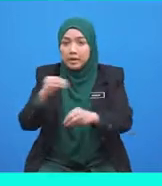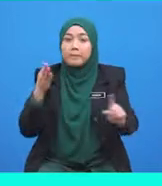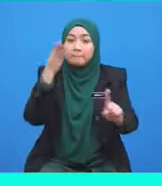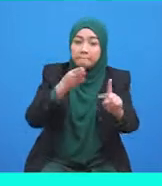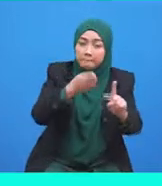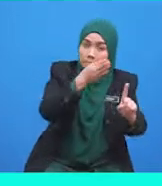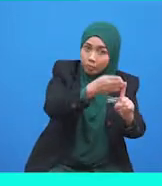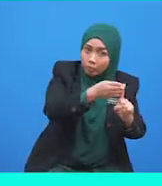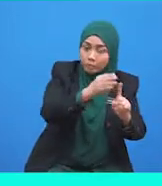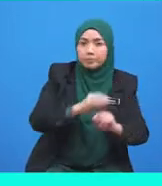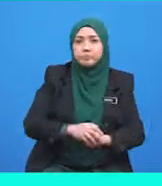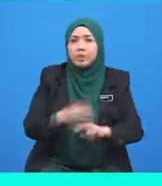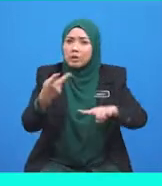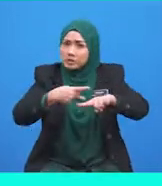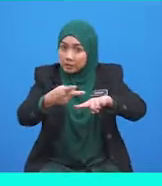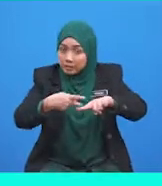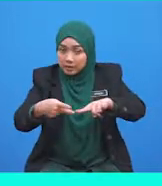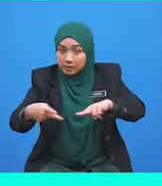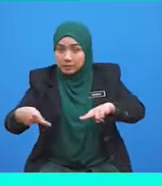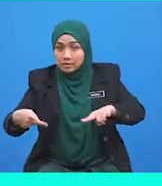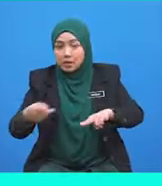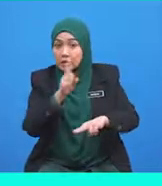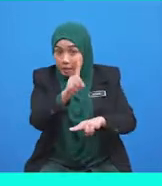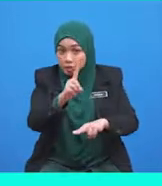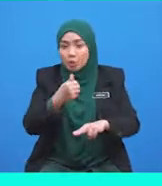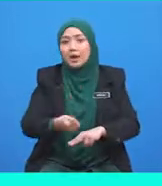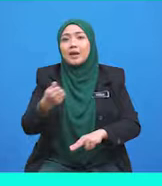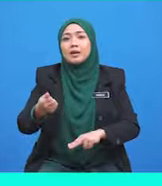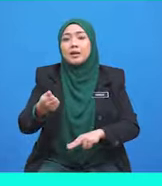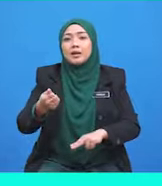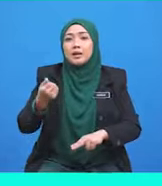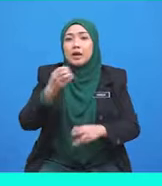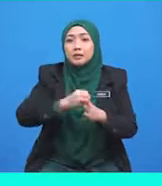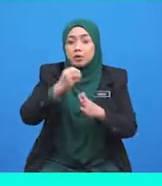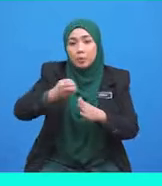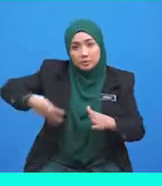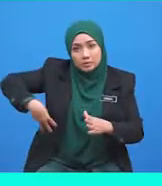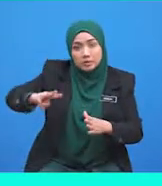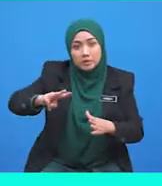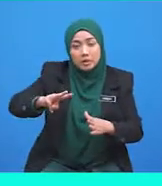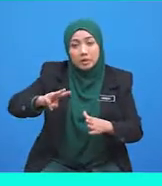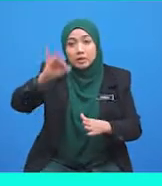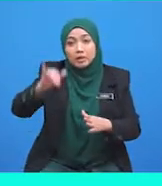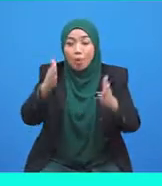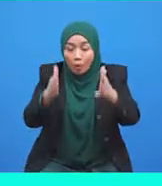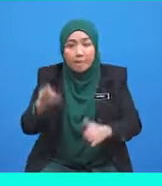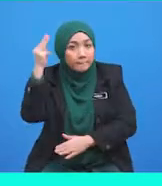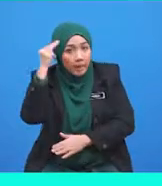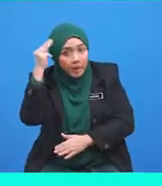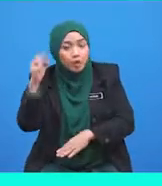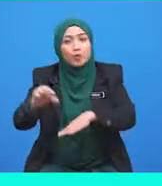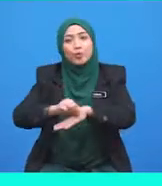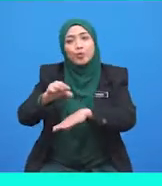Manakala keris merupakan salah satu peralatan atau senjata tradisi Melayu, iaitu digunakan